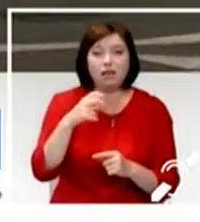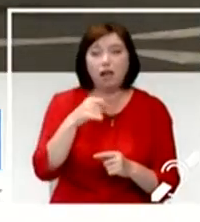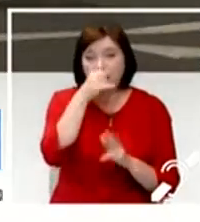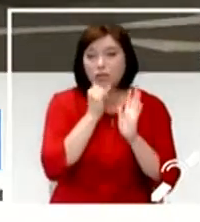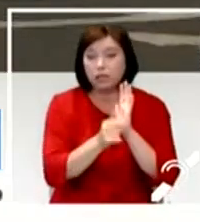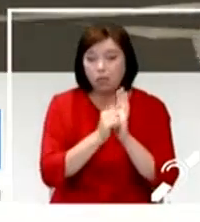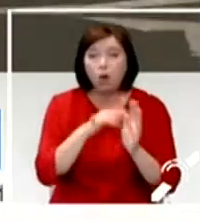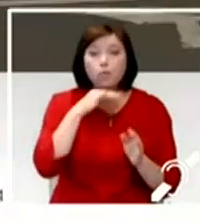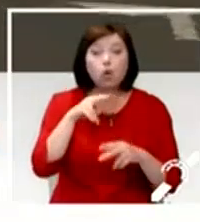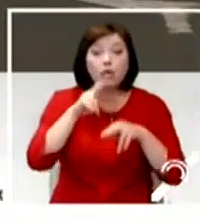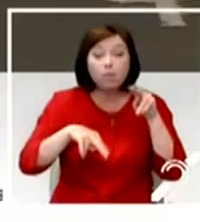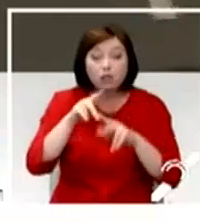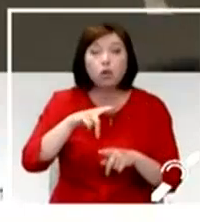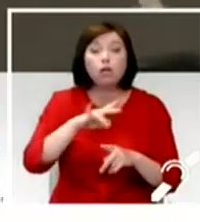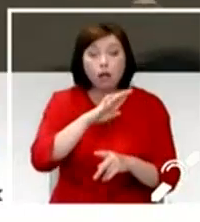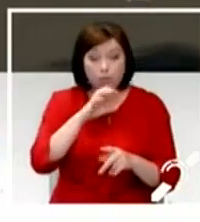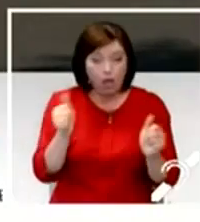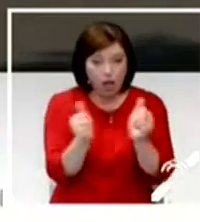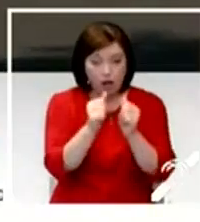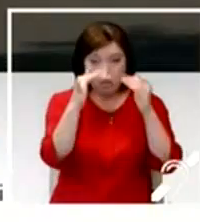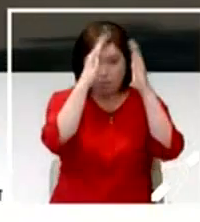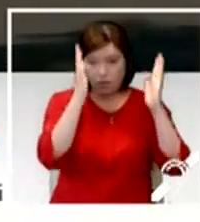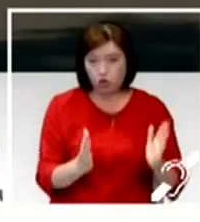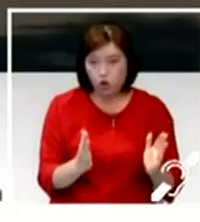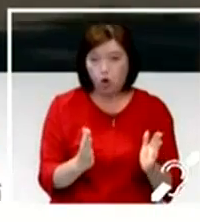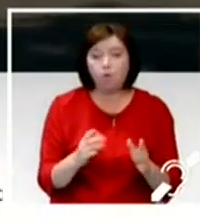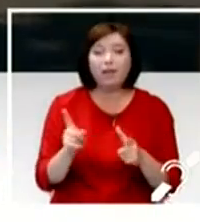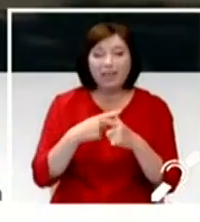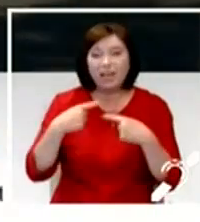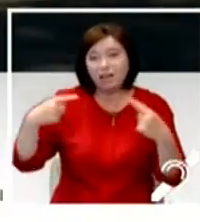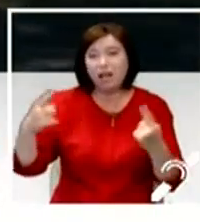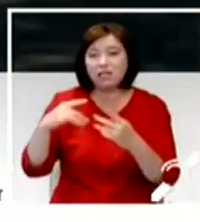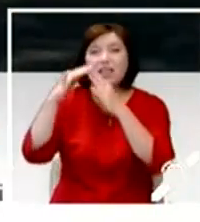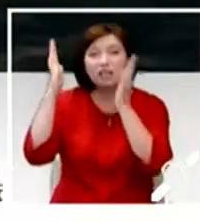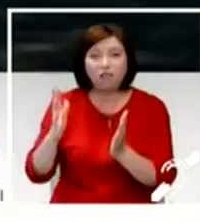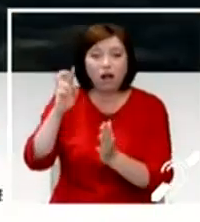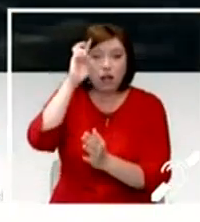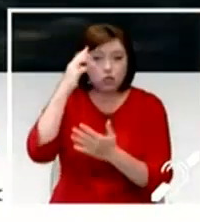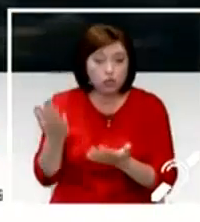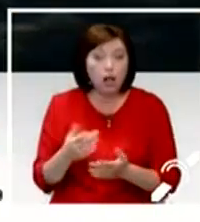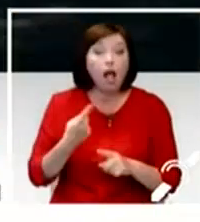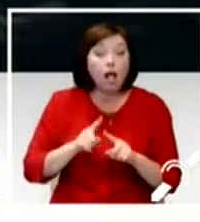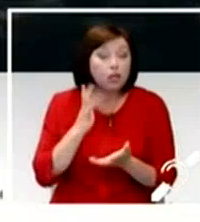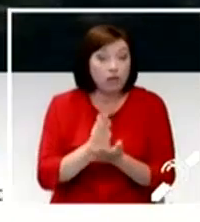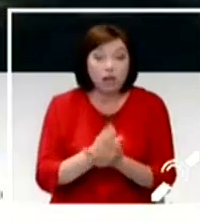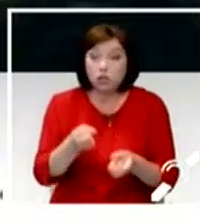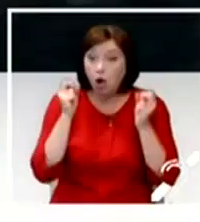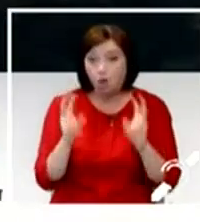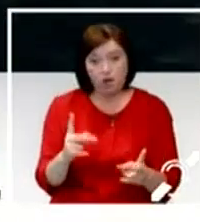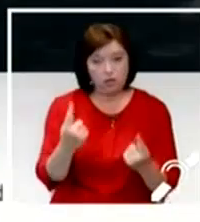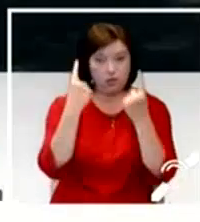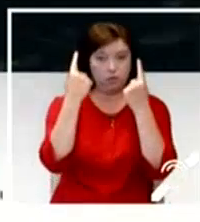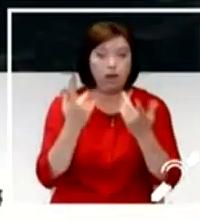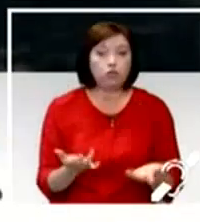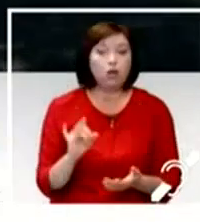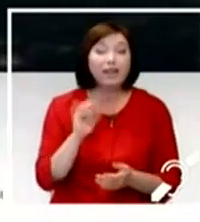ele sunt construite chiar sub geamurile blocurilor de locuințe sau altor clădiri publice, ceea ce prezintă un pericol imens.